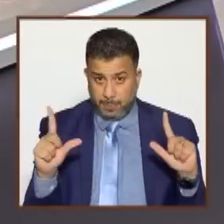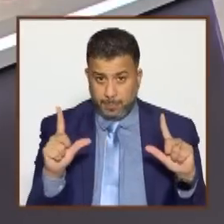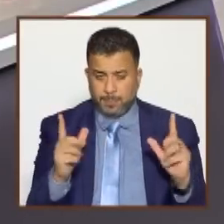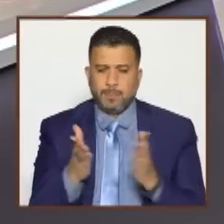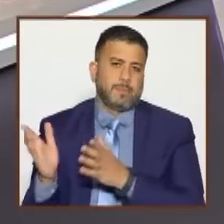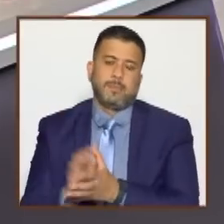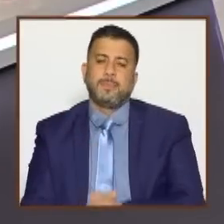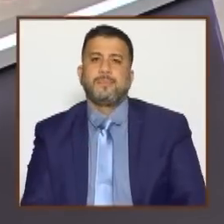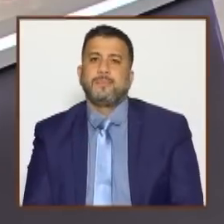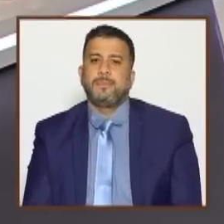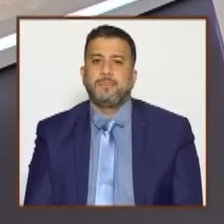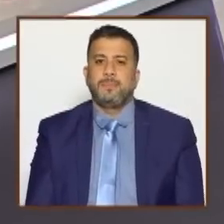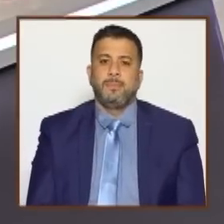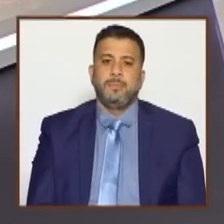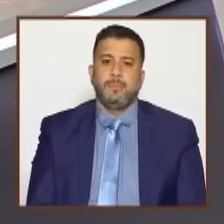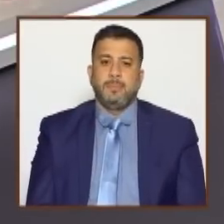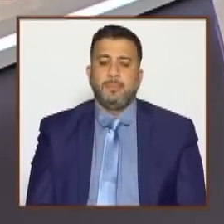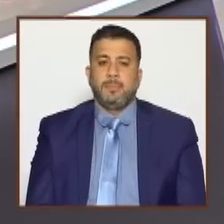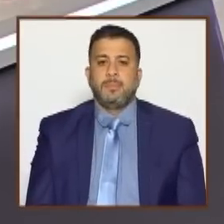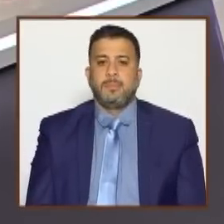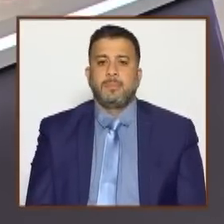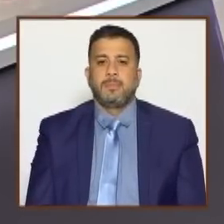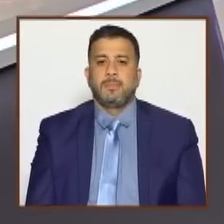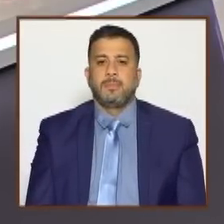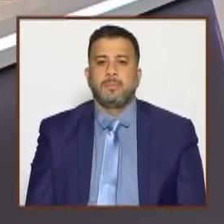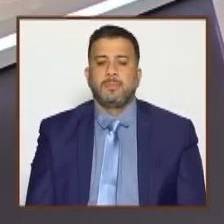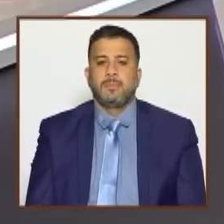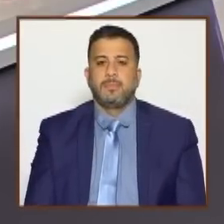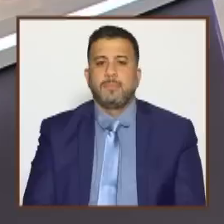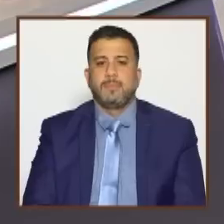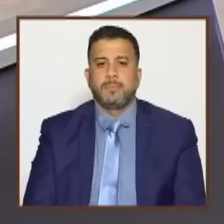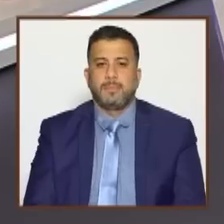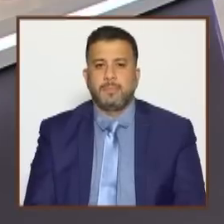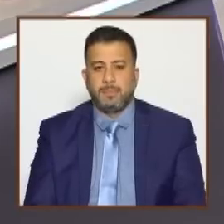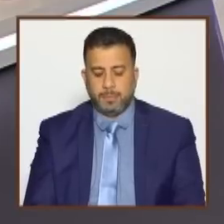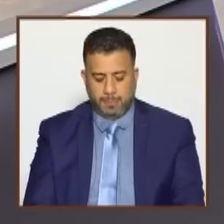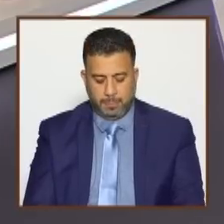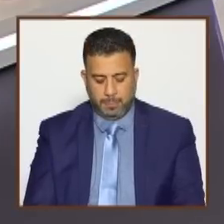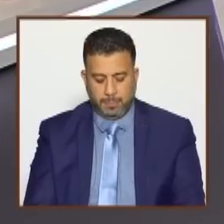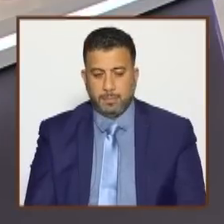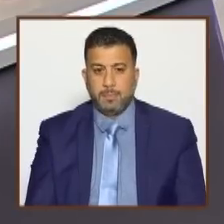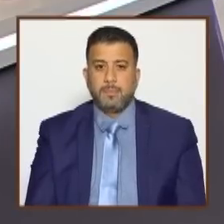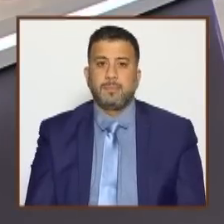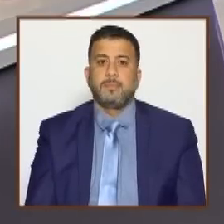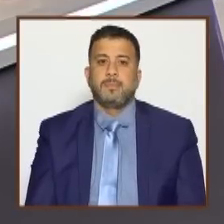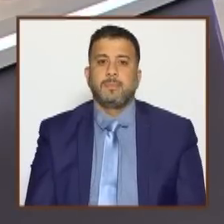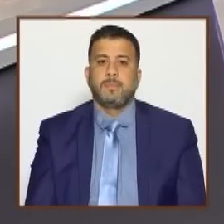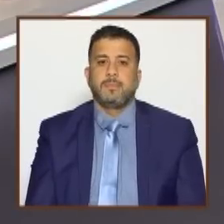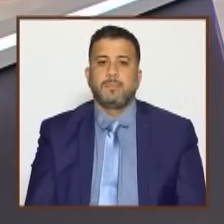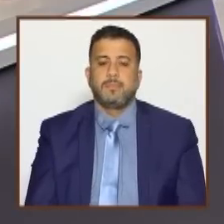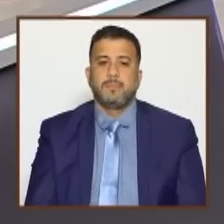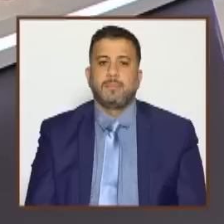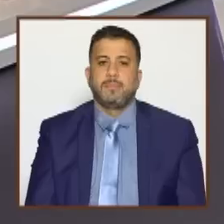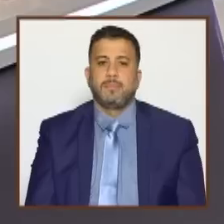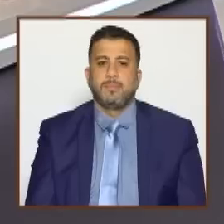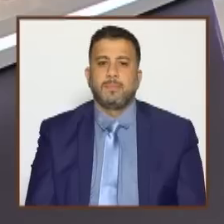عليكم السلام ورحمة الله. كيف صحتك؟ بخير إن شاء الله. مرحبا أبو خالد. معي أبو التسئلة لو تكرمت. تفضل أخوي.